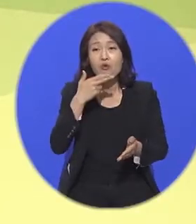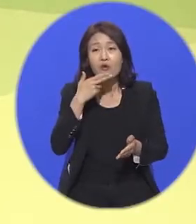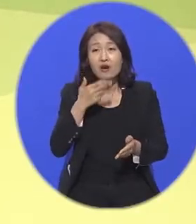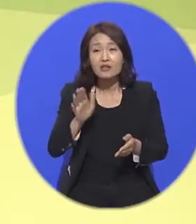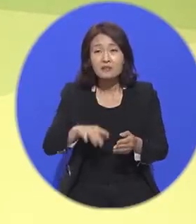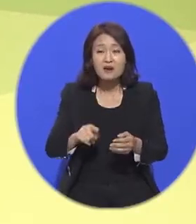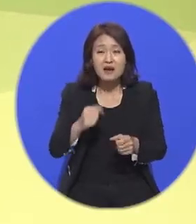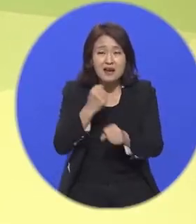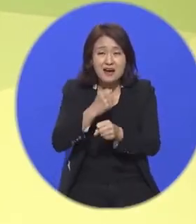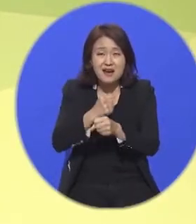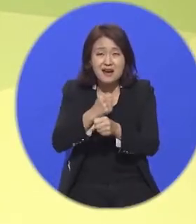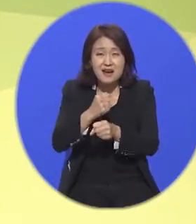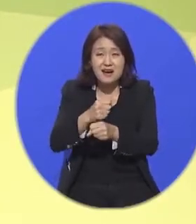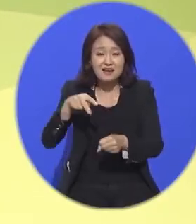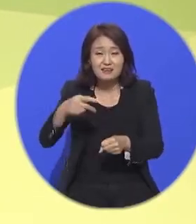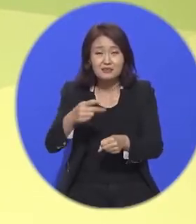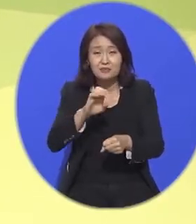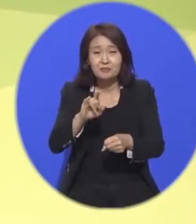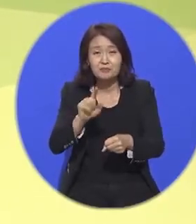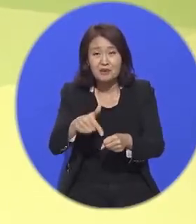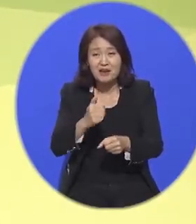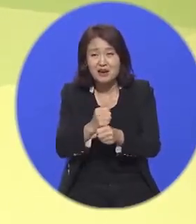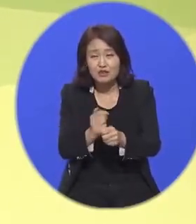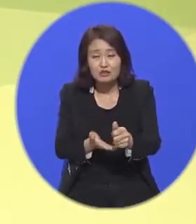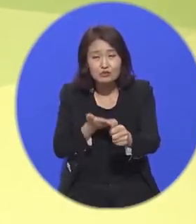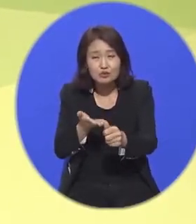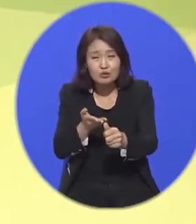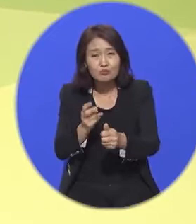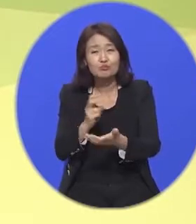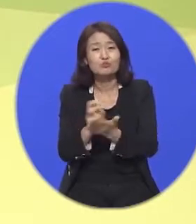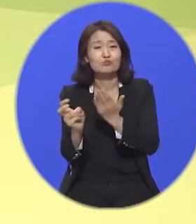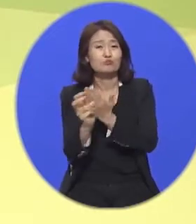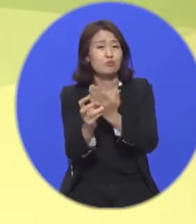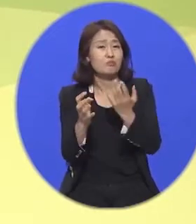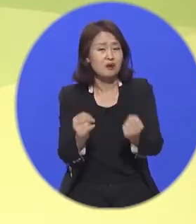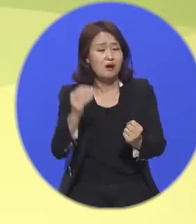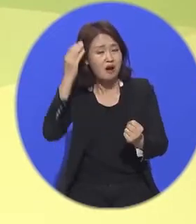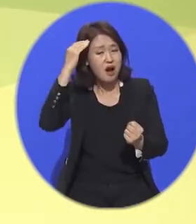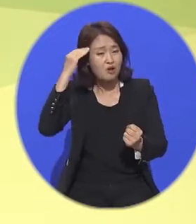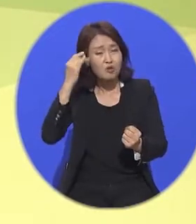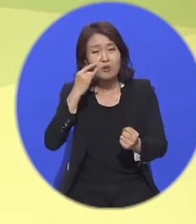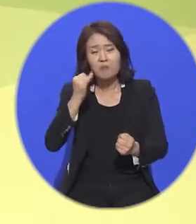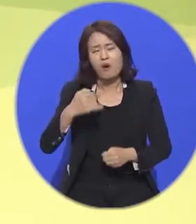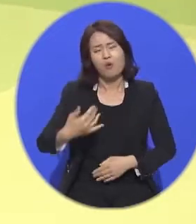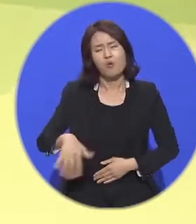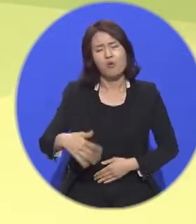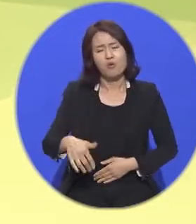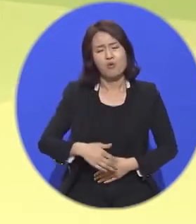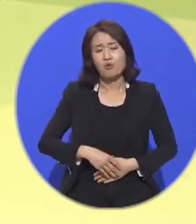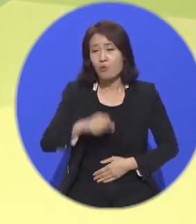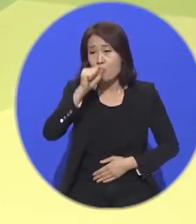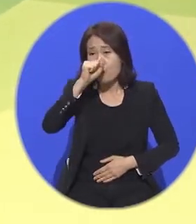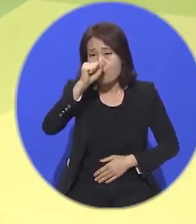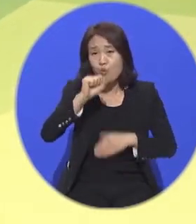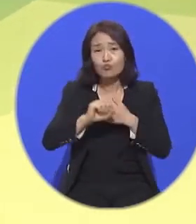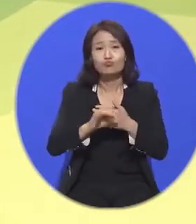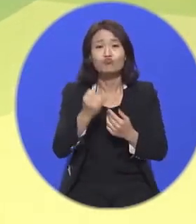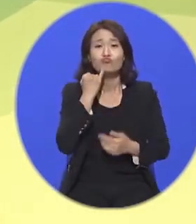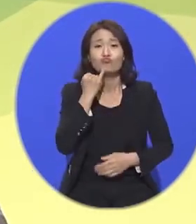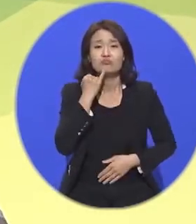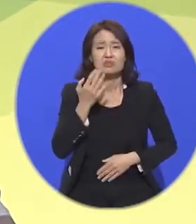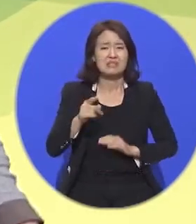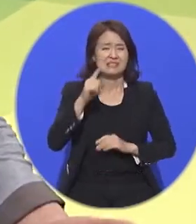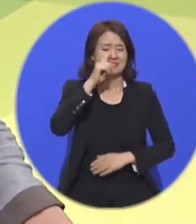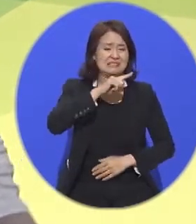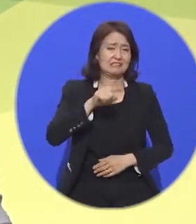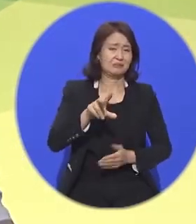만들어서 해가지고 불미스러운 일이 있었죠. 그 정도로 우리 어머니들은 정말 대단하셔요. 좋게 보면 굉장히 좋은 거고